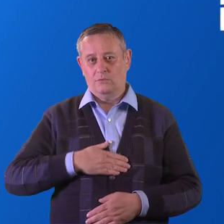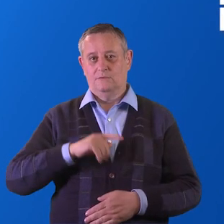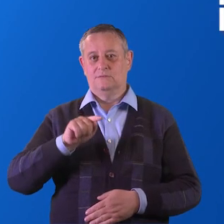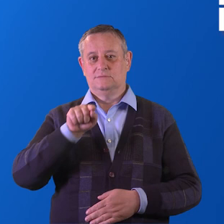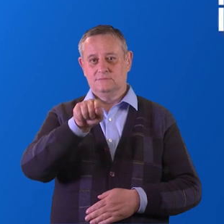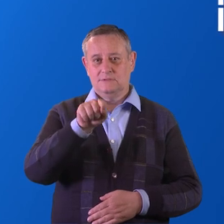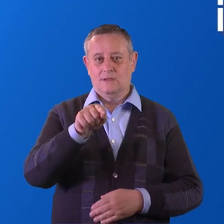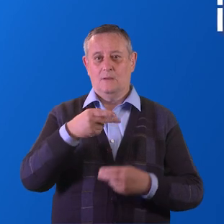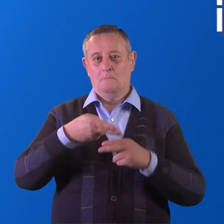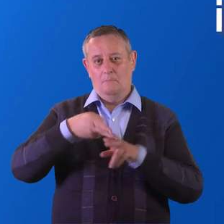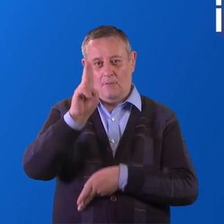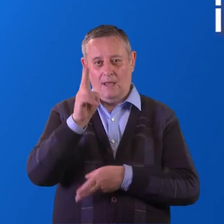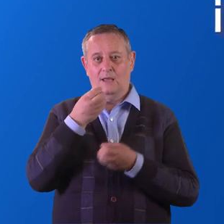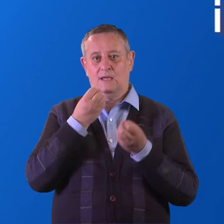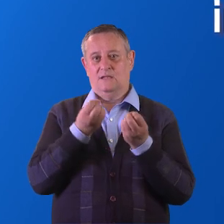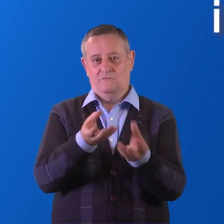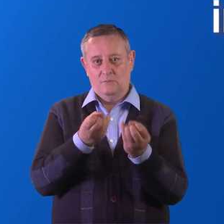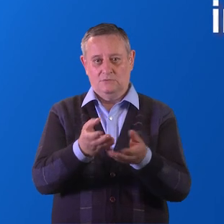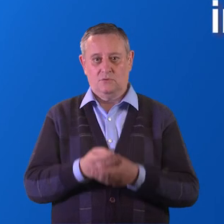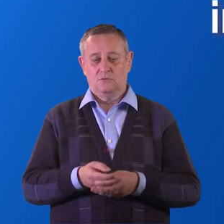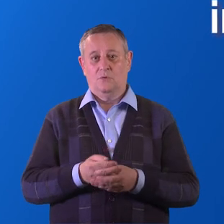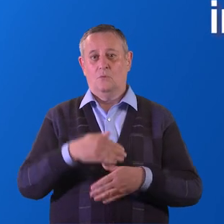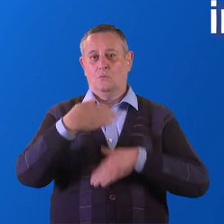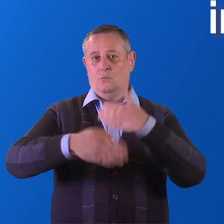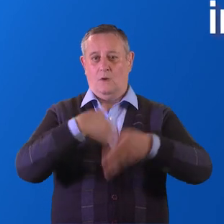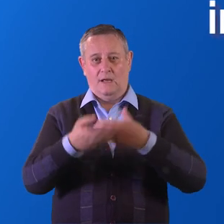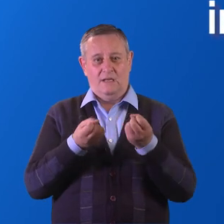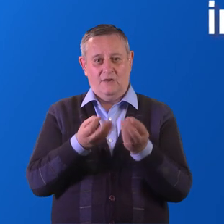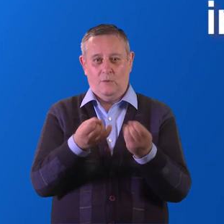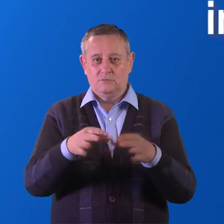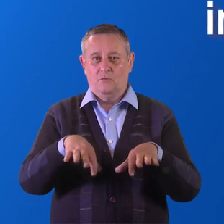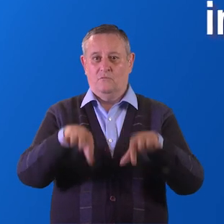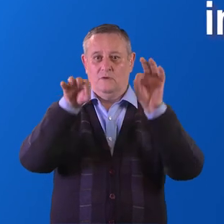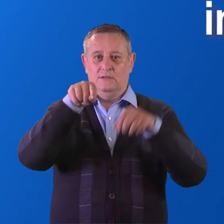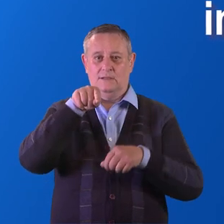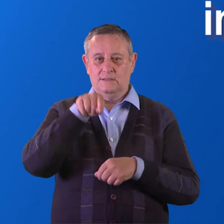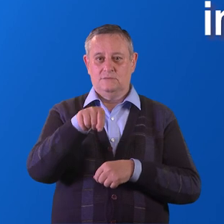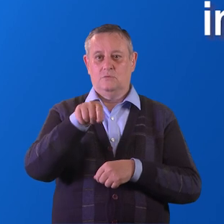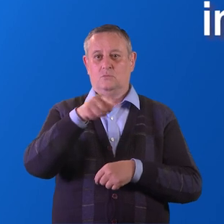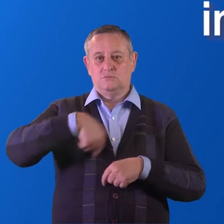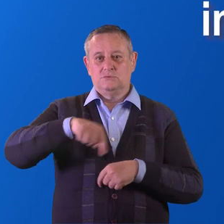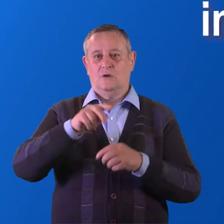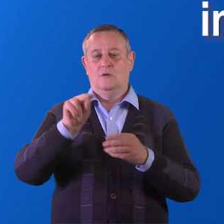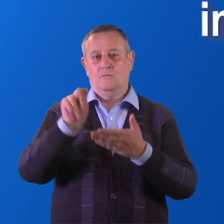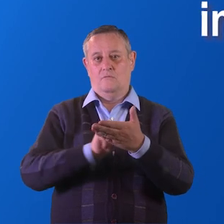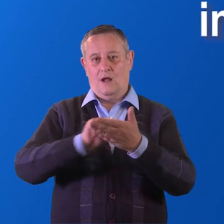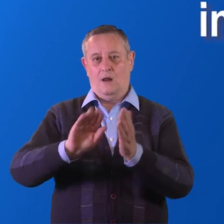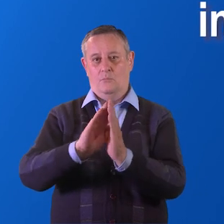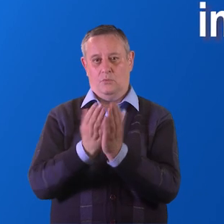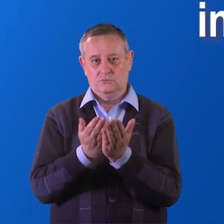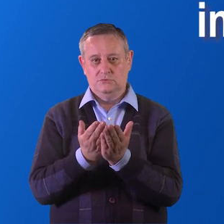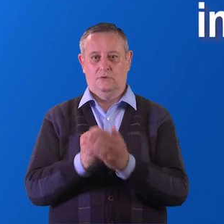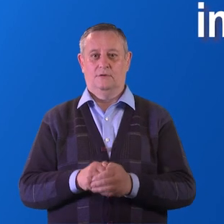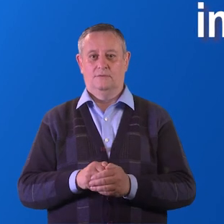möchten Sie mehr Informationen weitere Informationen finden Sie in unserer wahlbroschüre